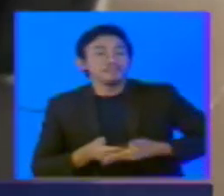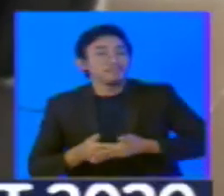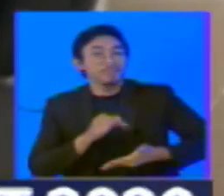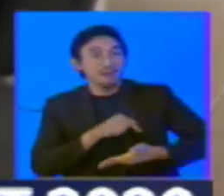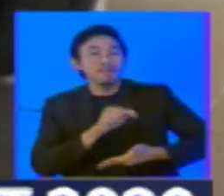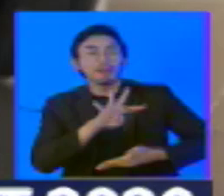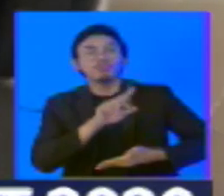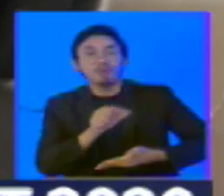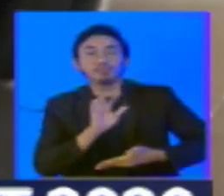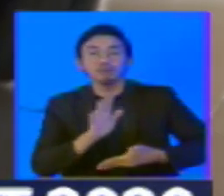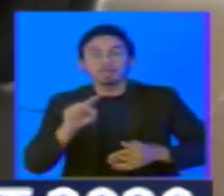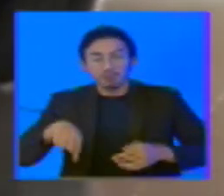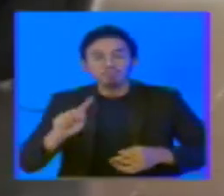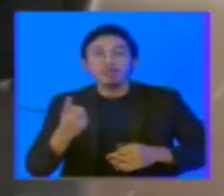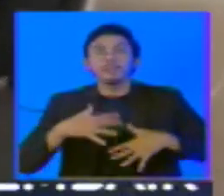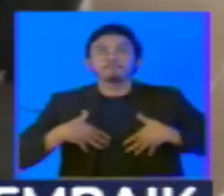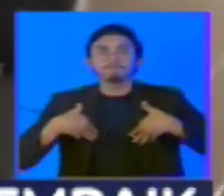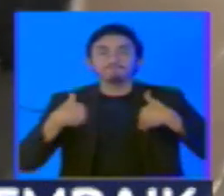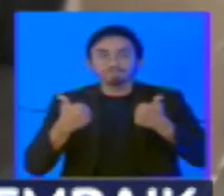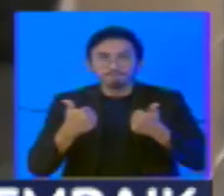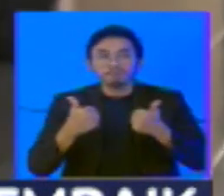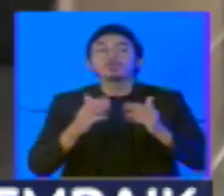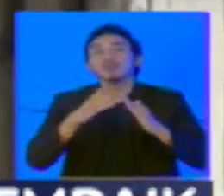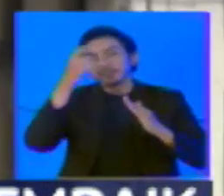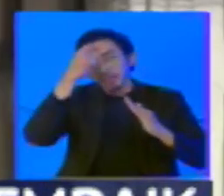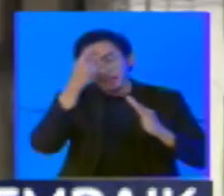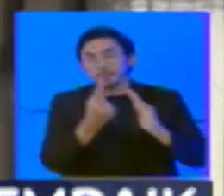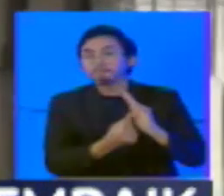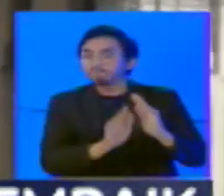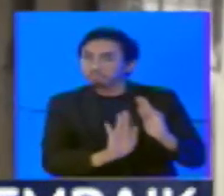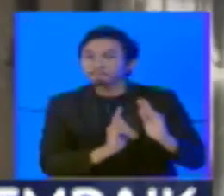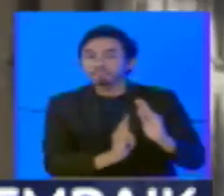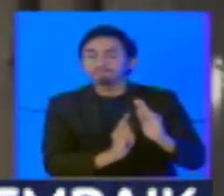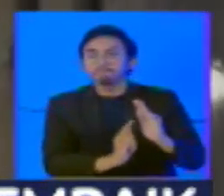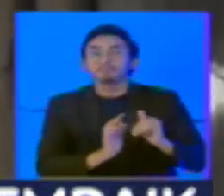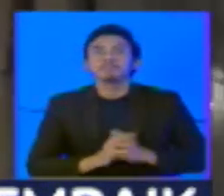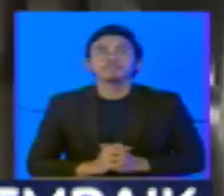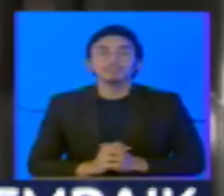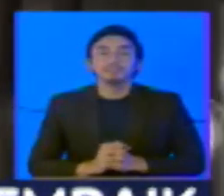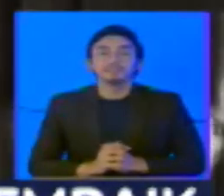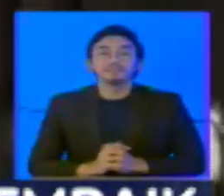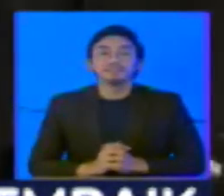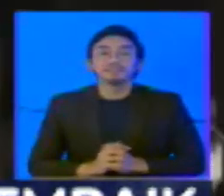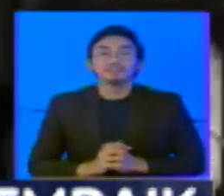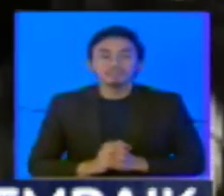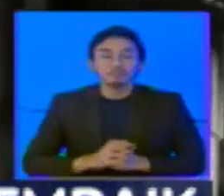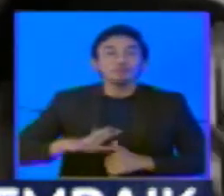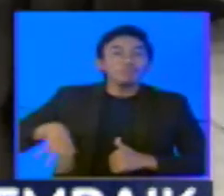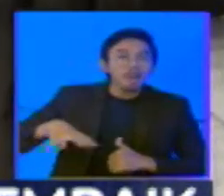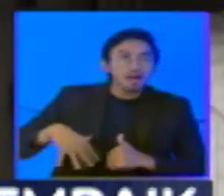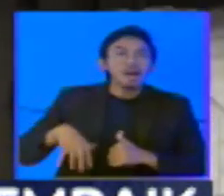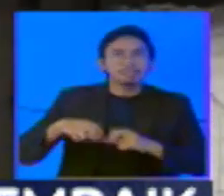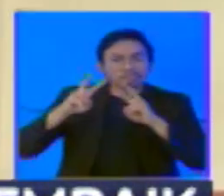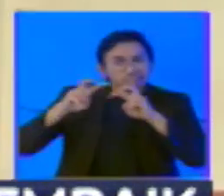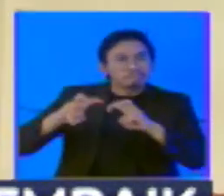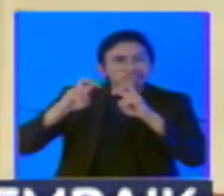masih harus diisolasi. Kedua orang tua dan kerabat dekat yang juga diperiksa dinyatakan negatif, juga harus menjalani isolasi